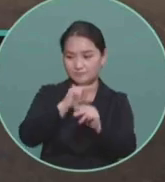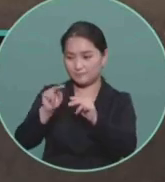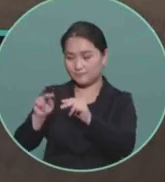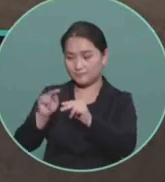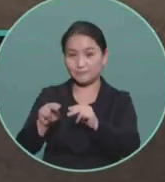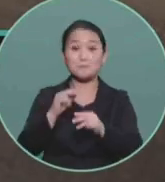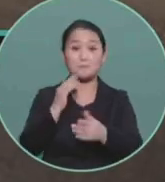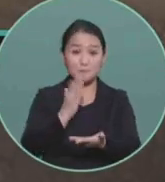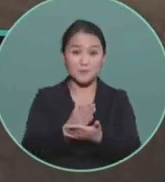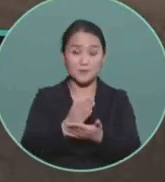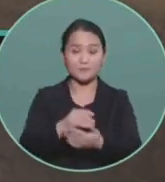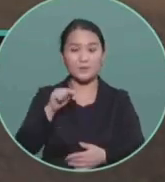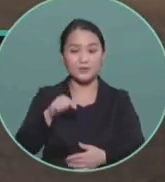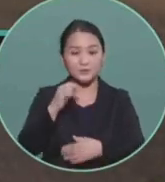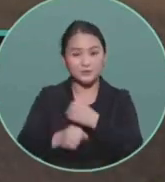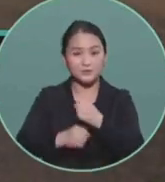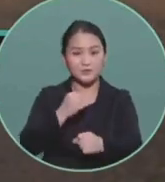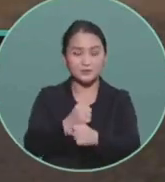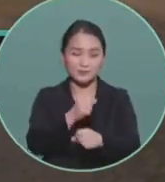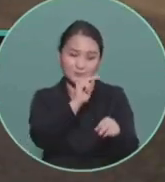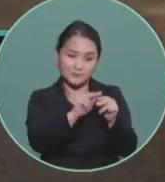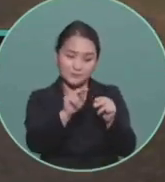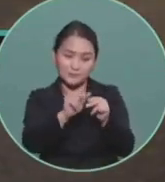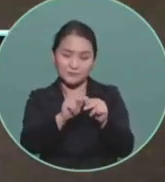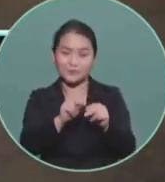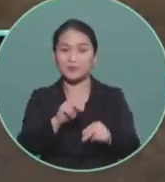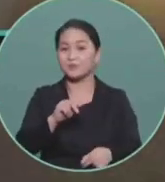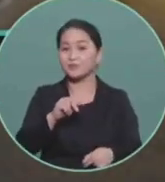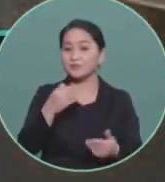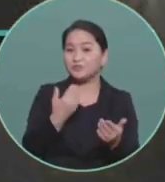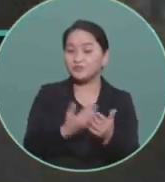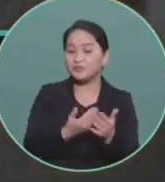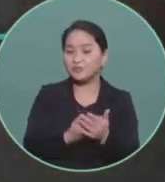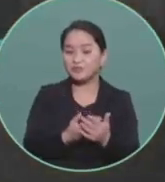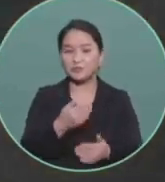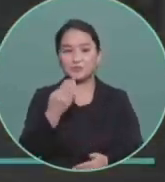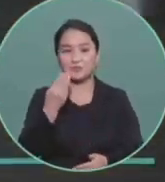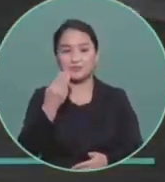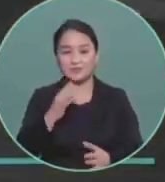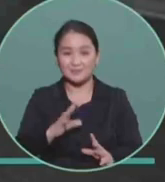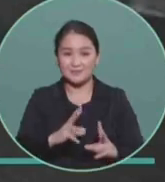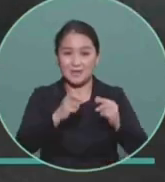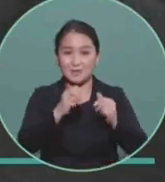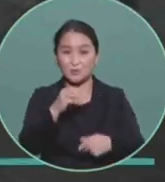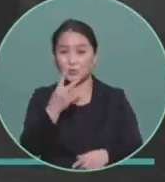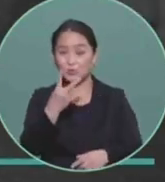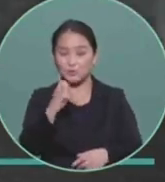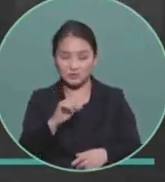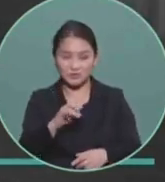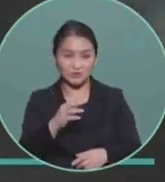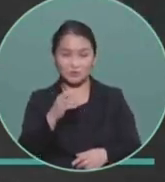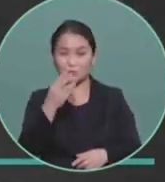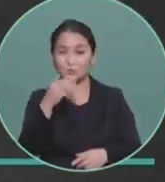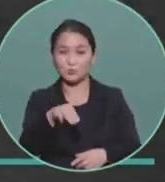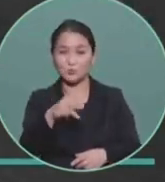шалгалт явуулдаг. Тэгээд энэжлээс болвол харин энэ хяналт шалгалтыг хэрвээ ямар нэгэн байдлаар шахмал сайжруулсан шахмалт үлш